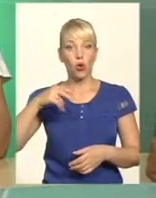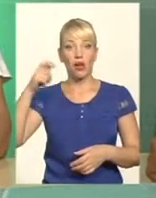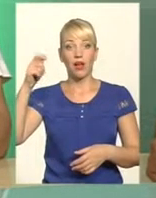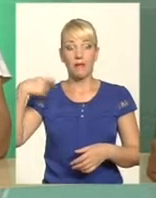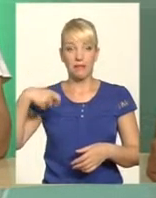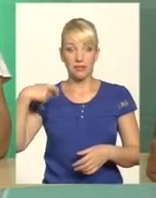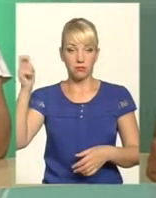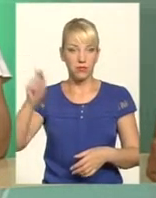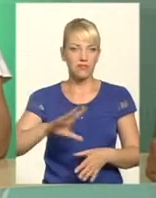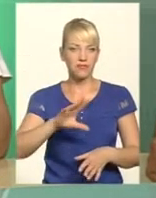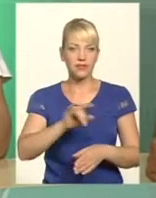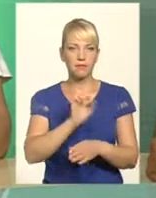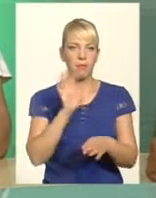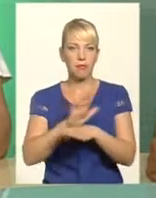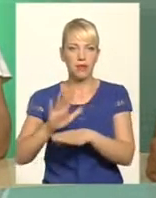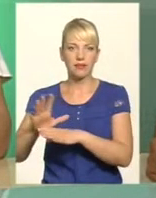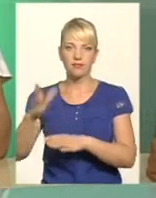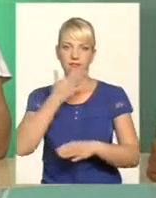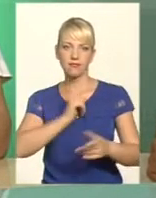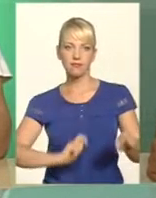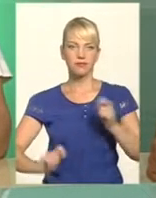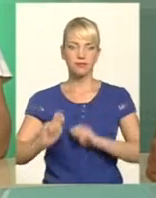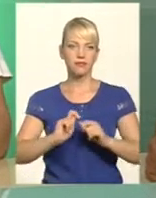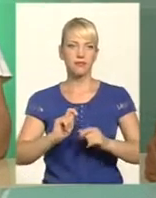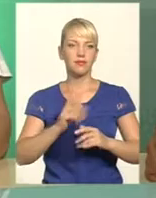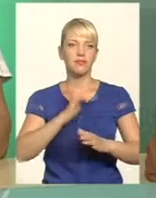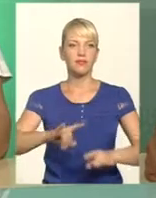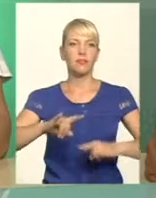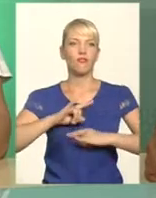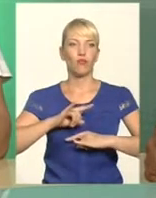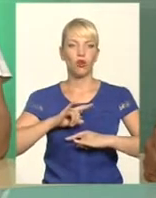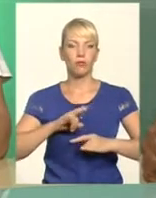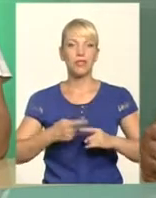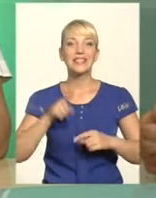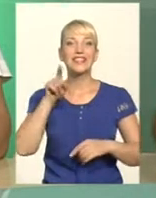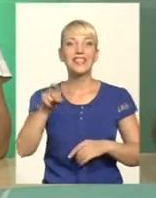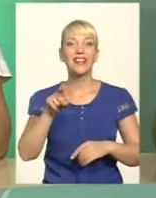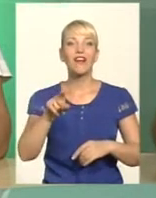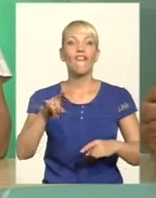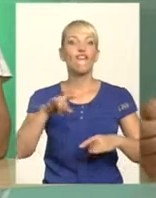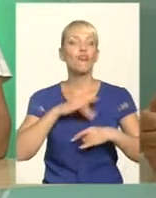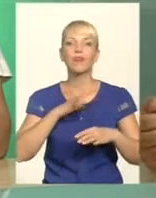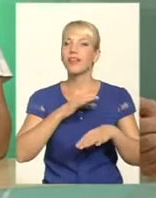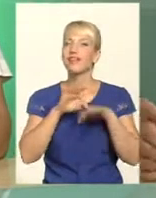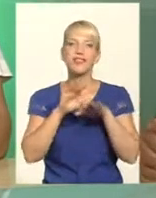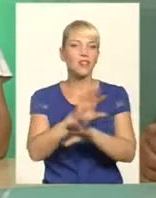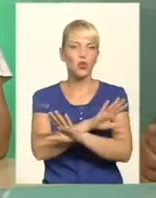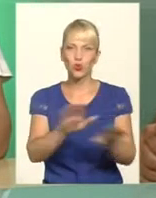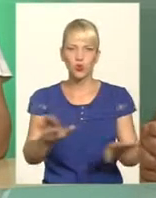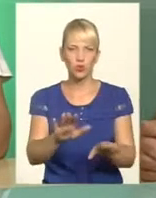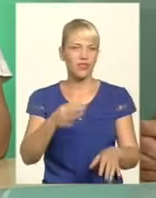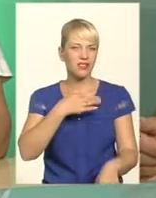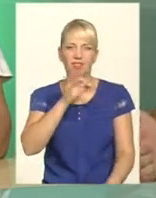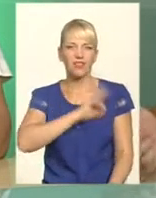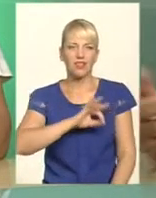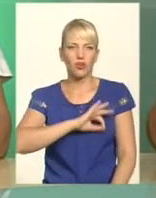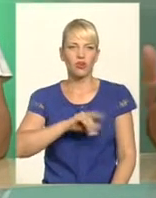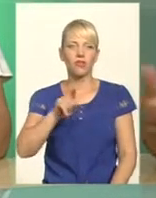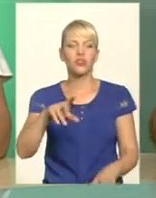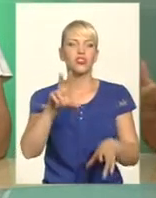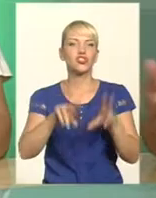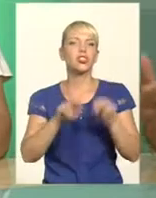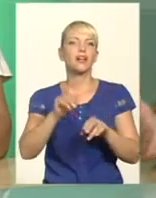вже була всім вказівка, щоб бути, одіти всім статутну форму. Всі повинні бути в статутній формі. Це та форма, яку я не ношу, якою я не користуюсь, вона типу рахується як парадна.